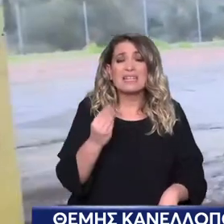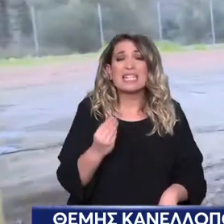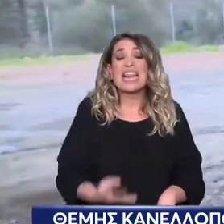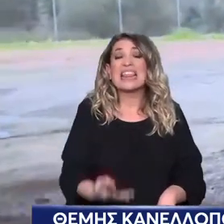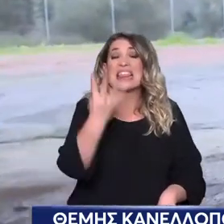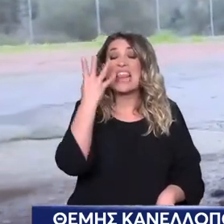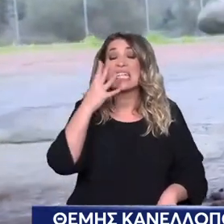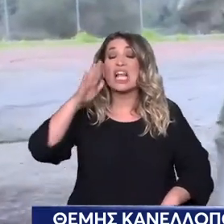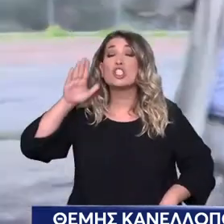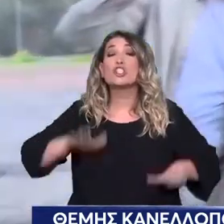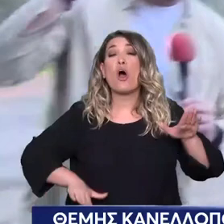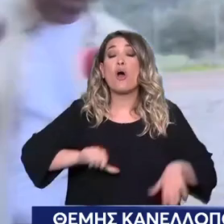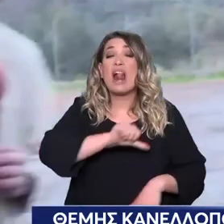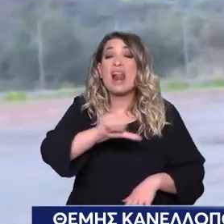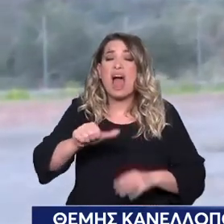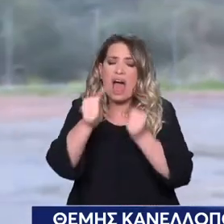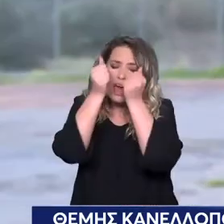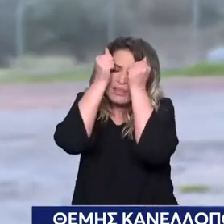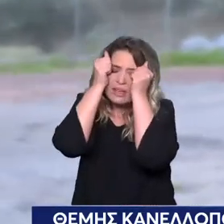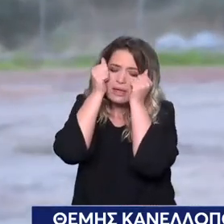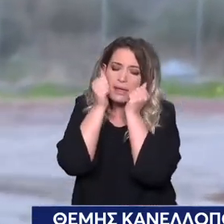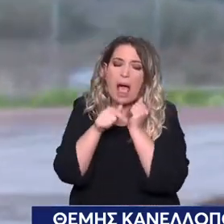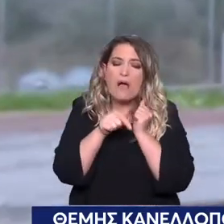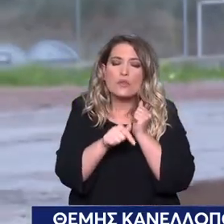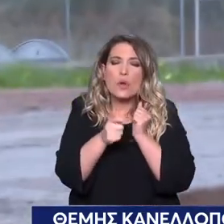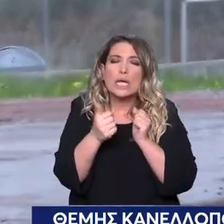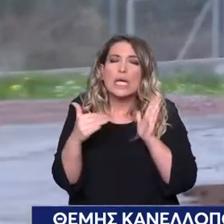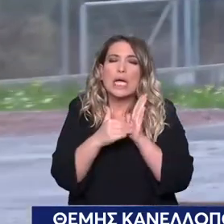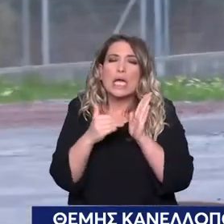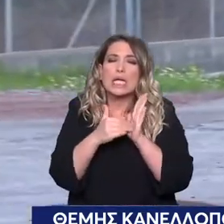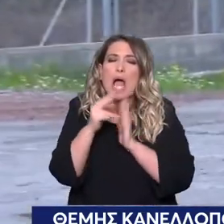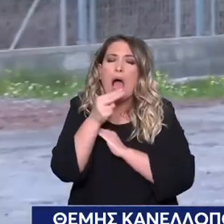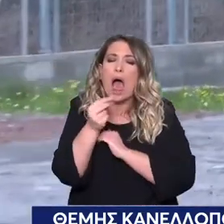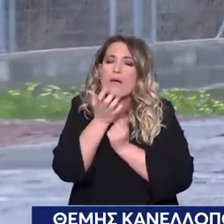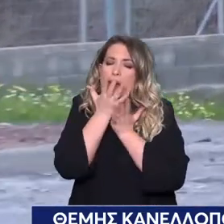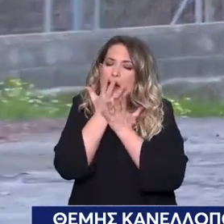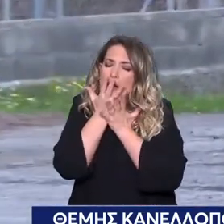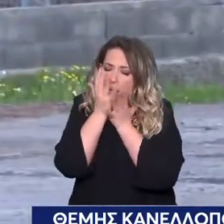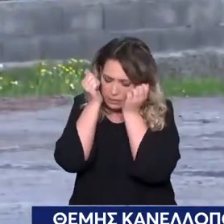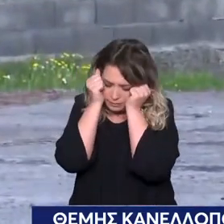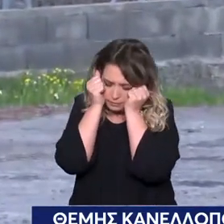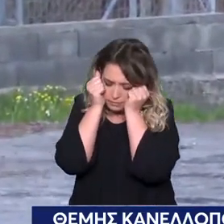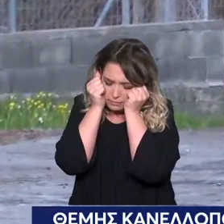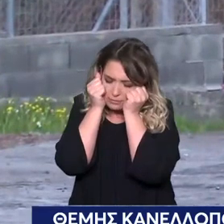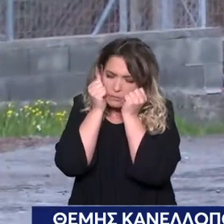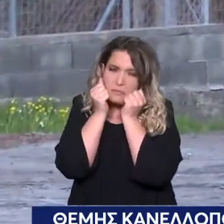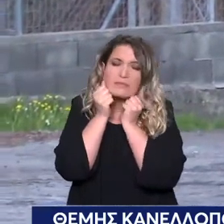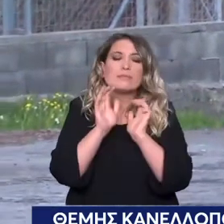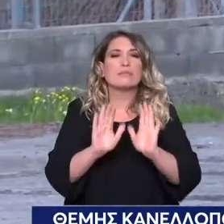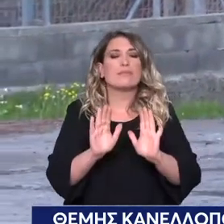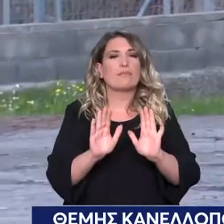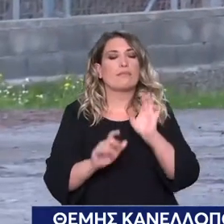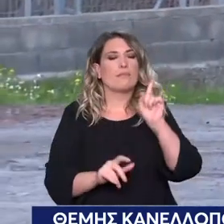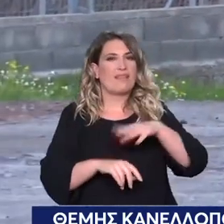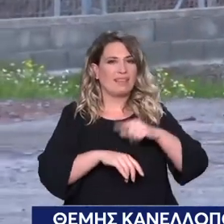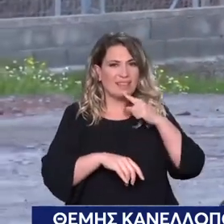τόνοι λάδι. Χάνονται. Μιλάμε για χιλιάδες ευρώ. 4 τόνοι που χύθηκαν, συν τους 2 που κλέψανε. 6 τόνους. Αδειάσανε